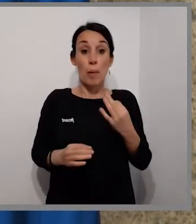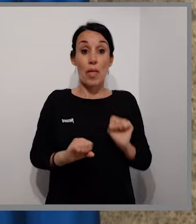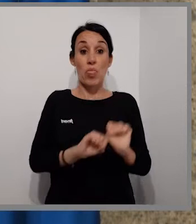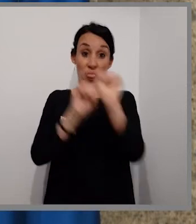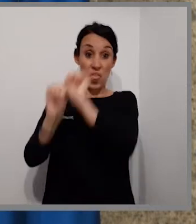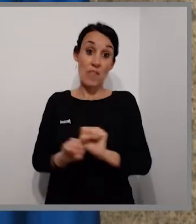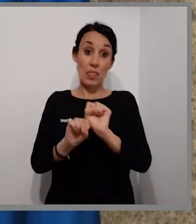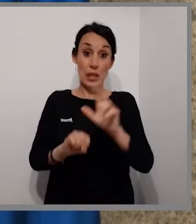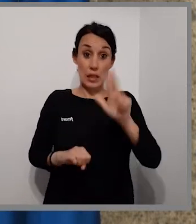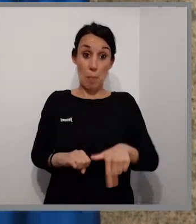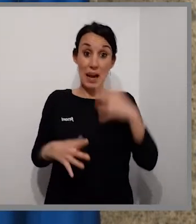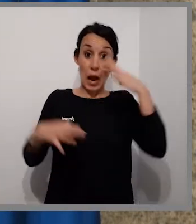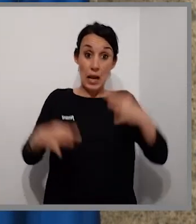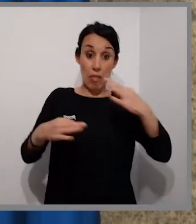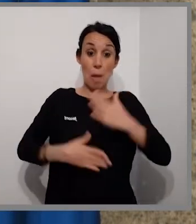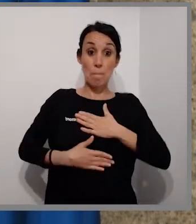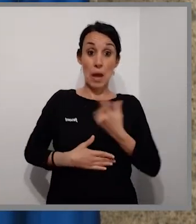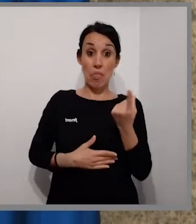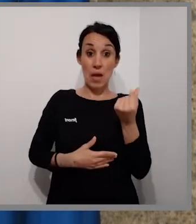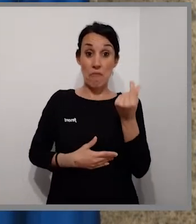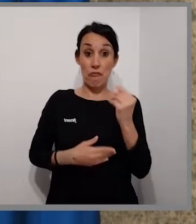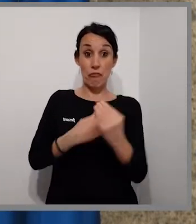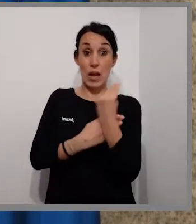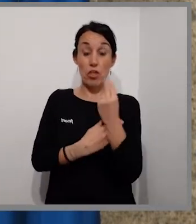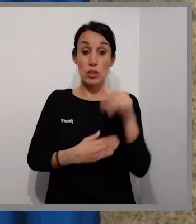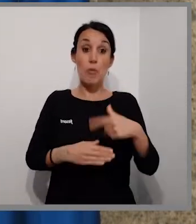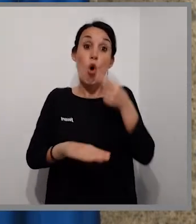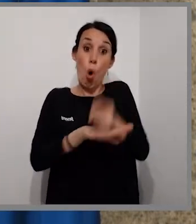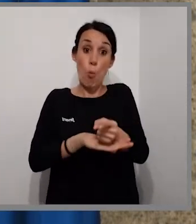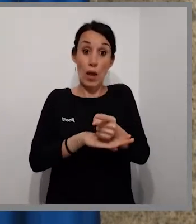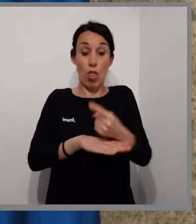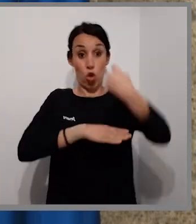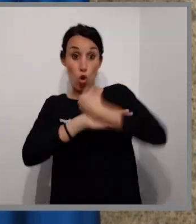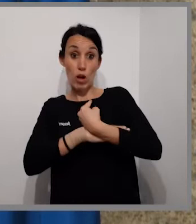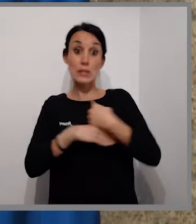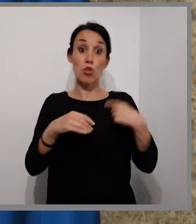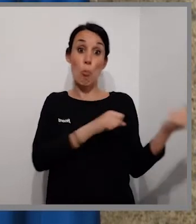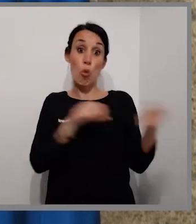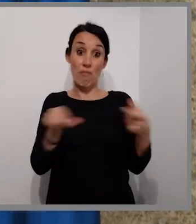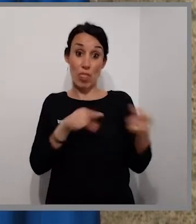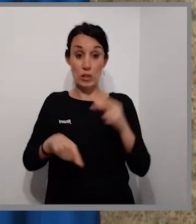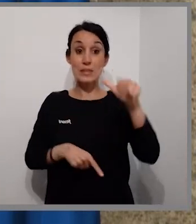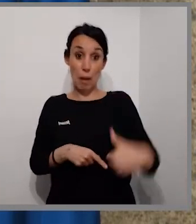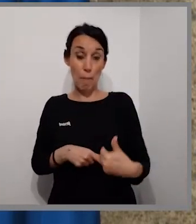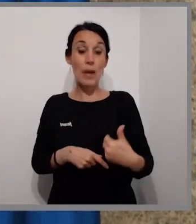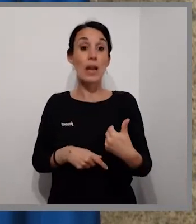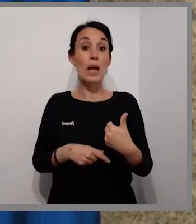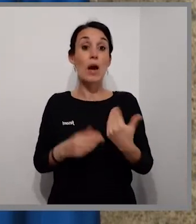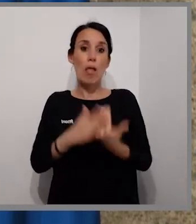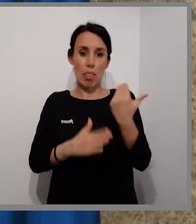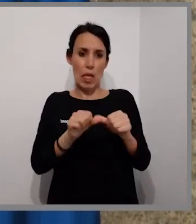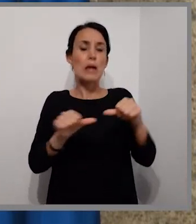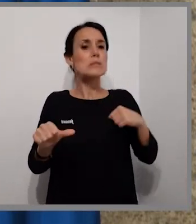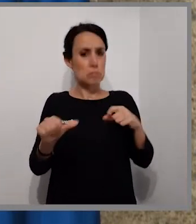defensar quina és la realitat de les nostres finances i les nostres obligacions amb proveedors. En els darrers dies